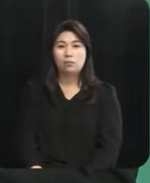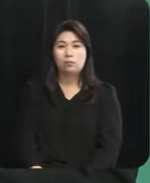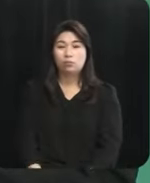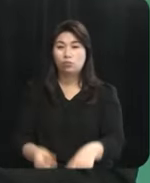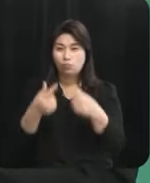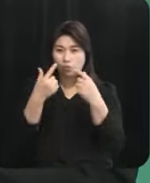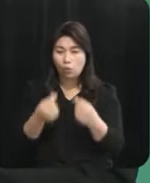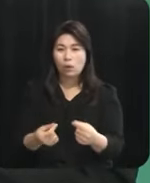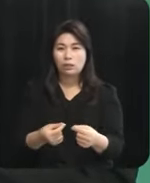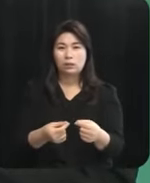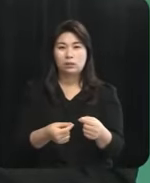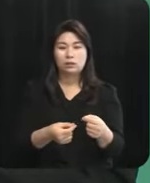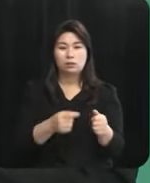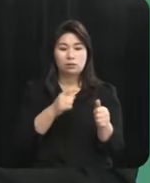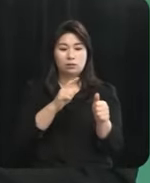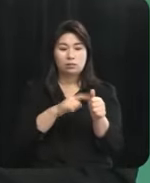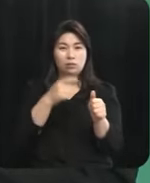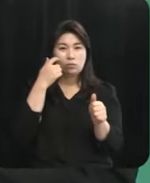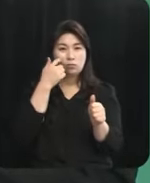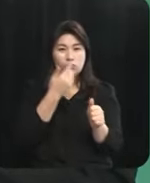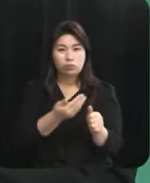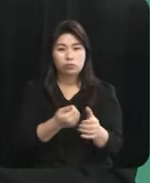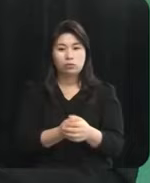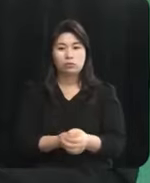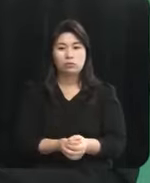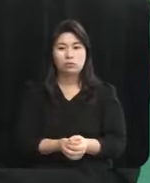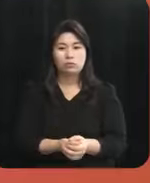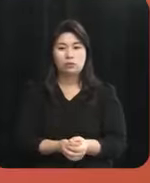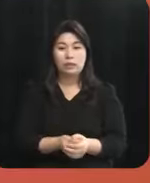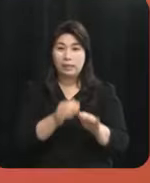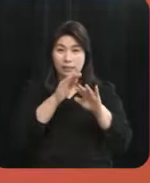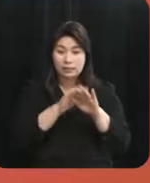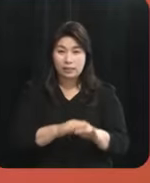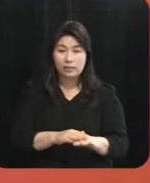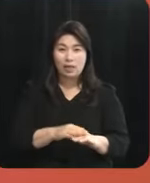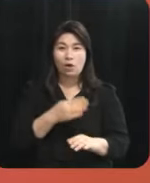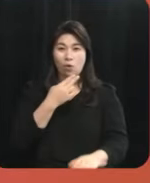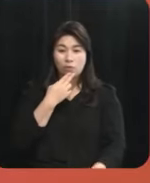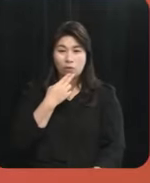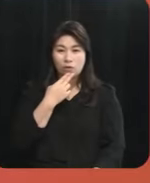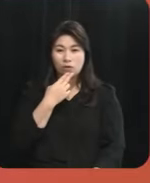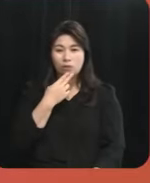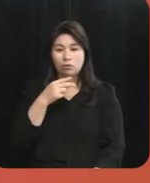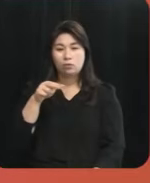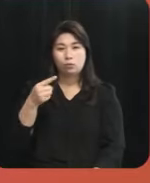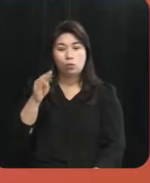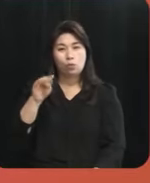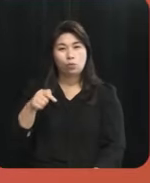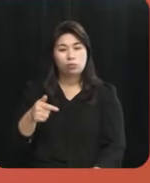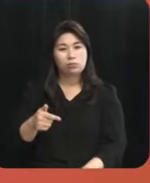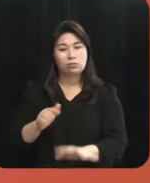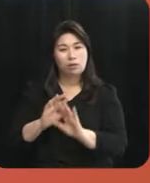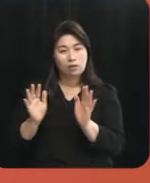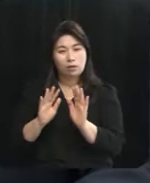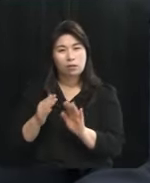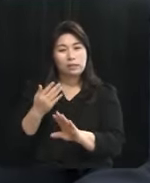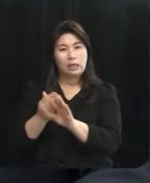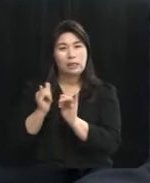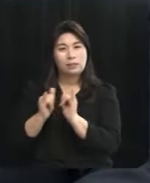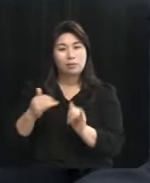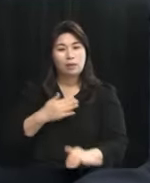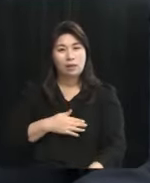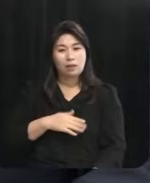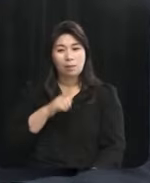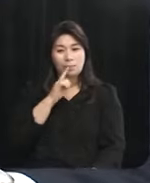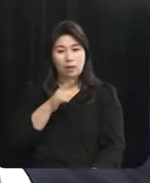똑같이 김한규 후보께 묻겠습니다 쉽게 안 한 건 몰라도 소분 안 한 건 놈이 안다라는 말 무슨 말인지